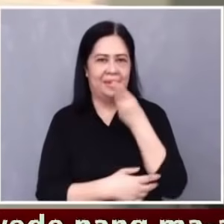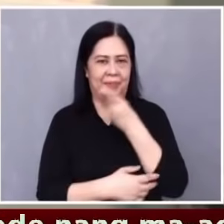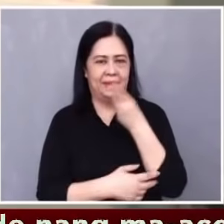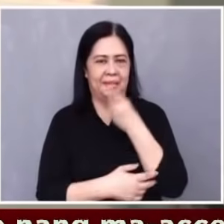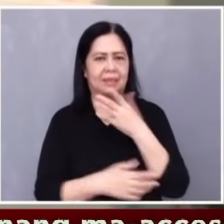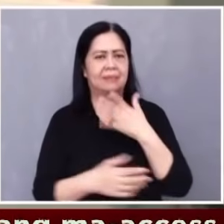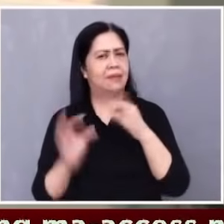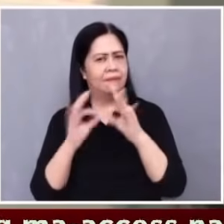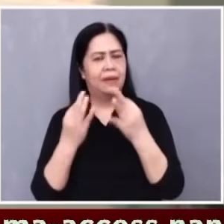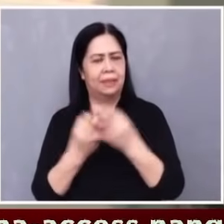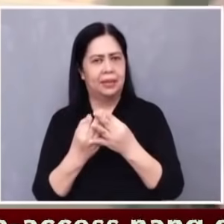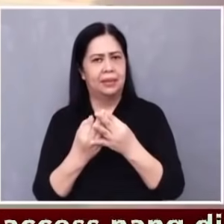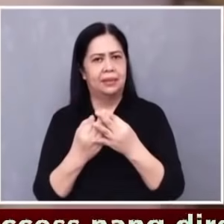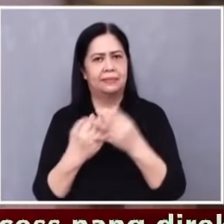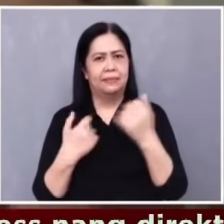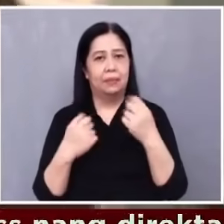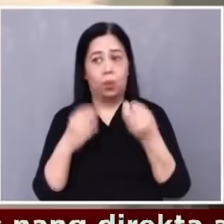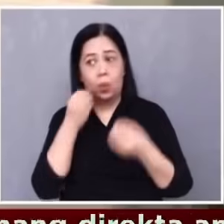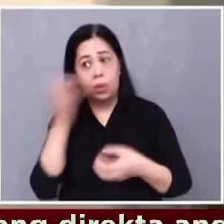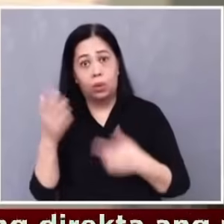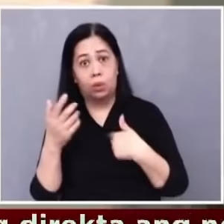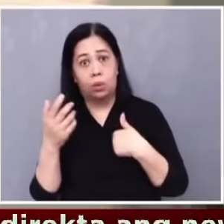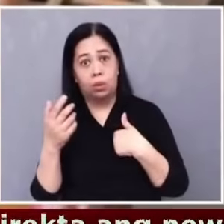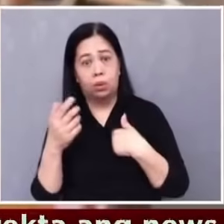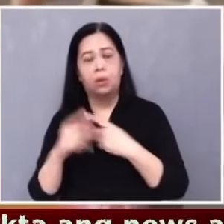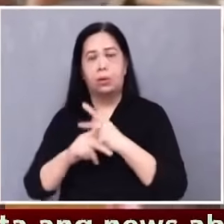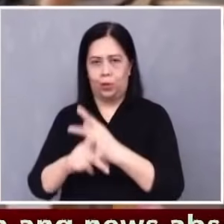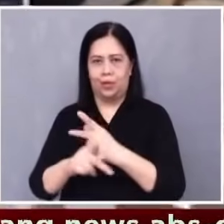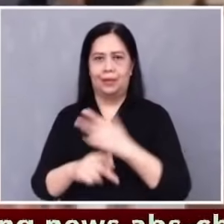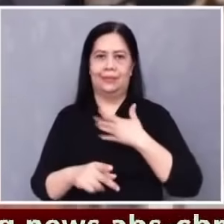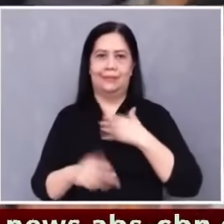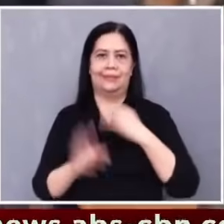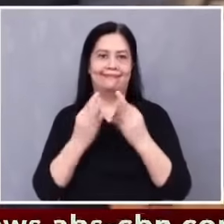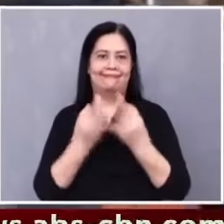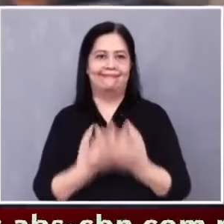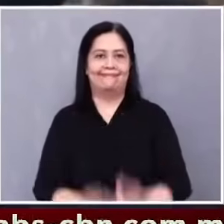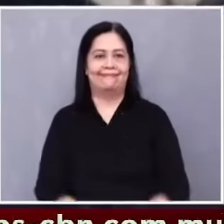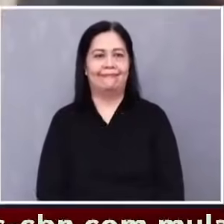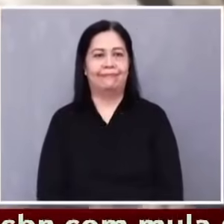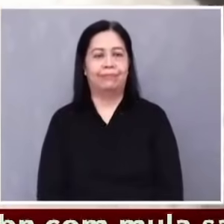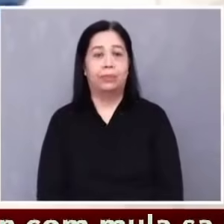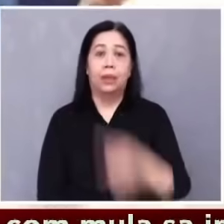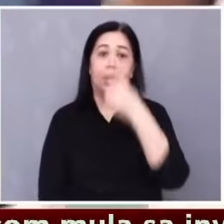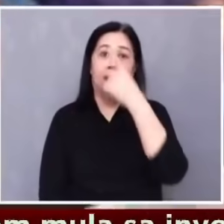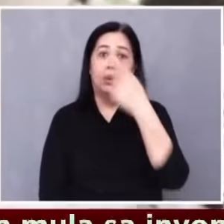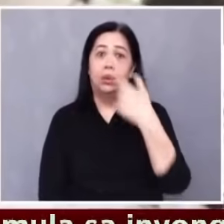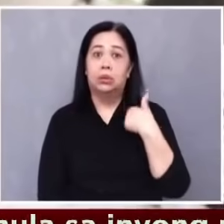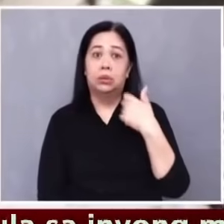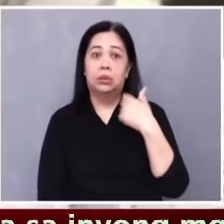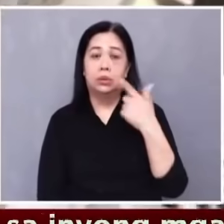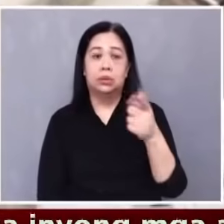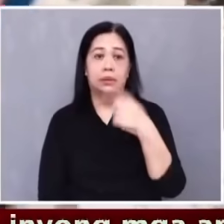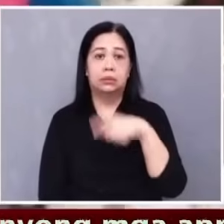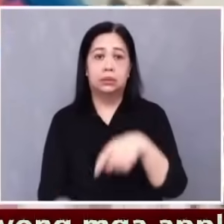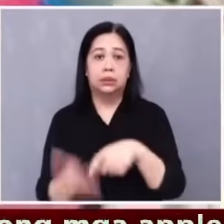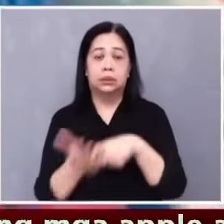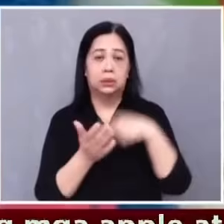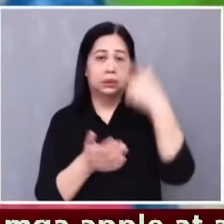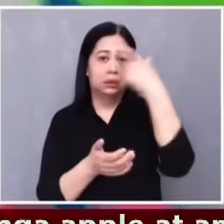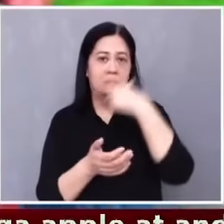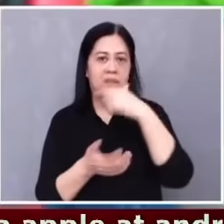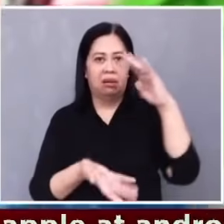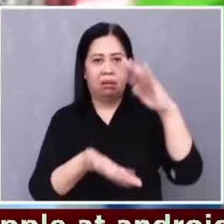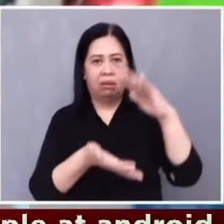po, pag uwi ko, protectionan ko din sila. Dahil hindi na mandatory ang face shield, kumonti na rin